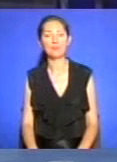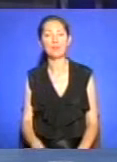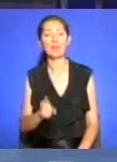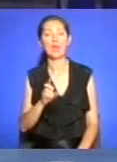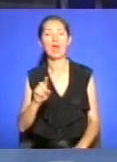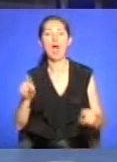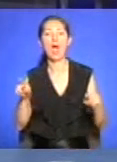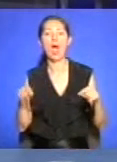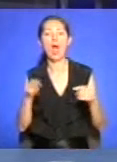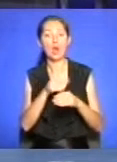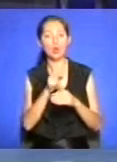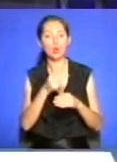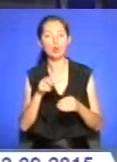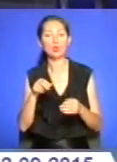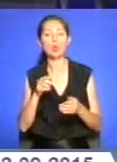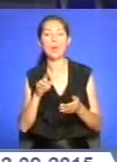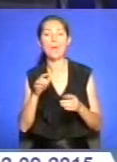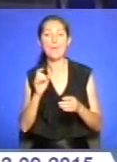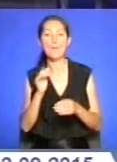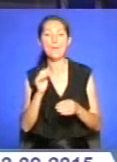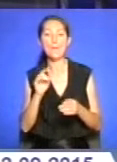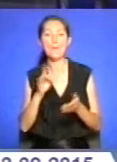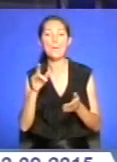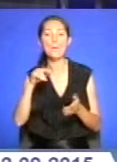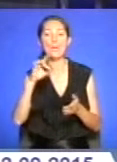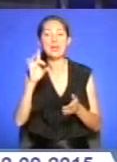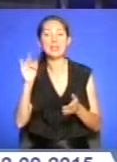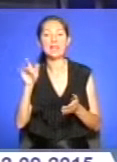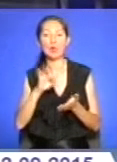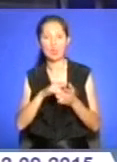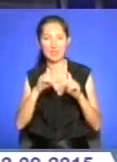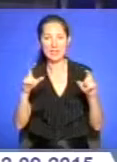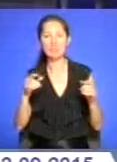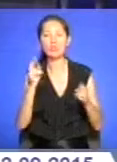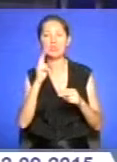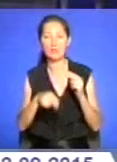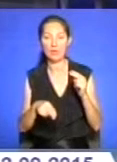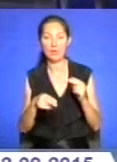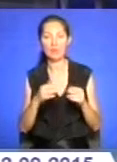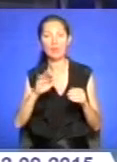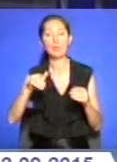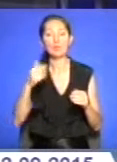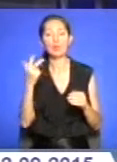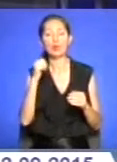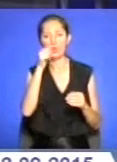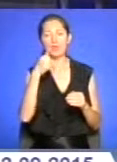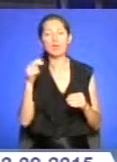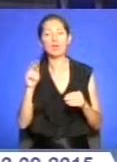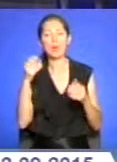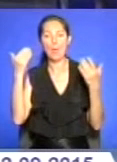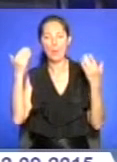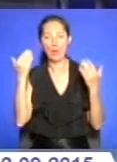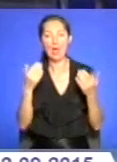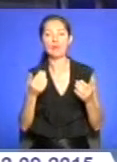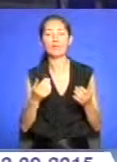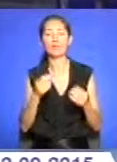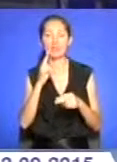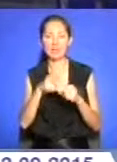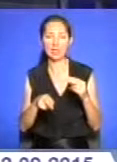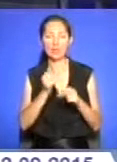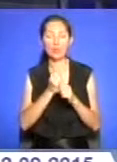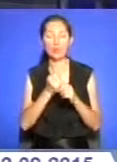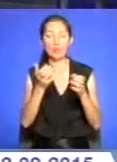Реконструкцію перинатального центру таки завершать. Після майже трирічної перерви завершити справу попередників взялося нинішнє керівництво обласної державної